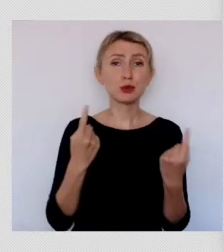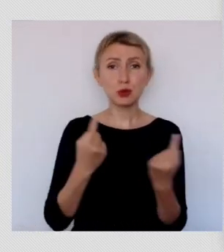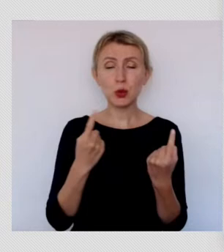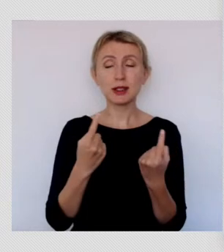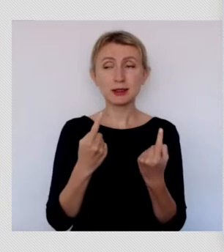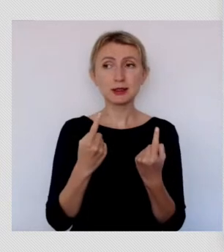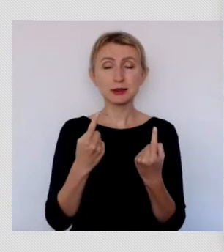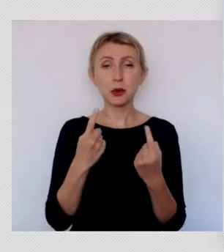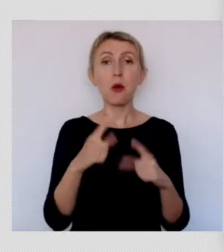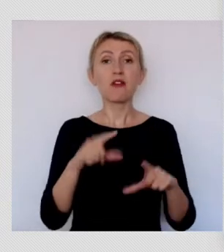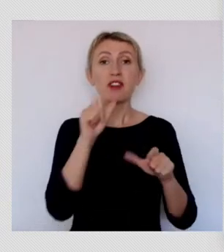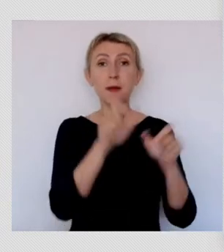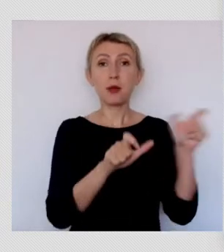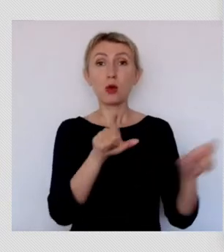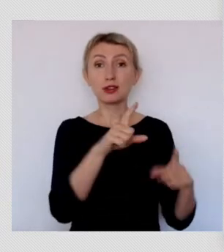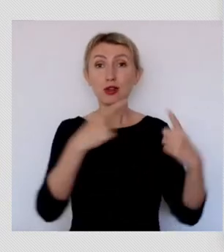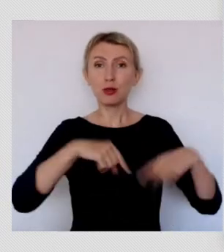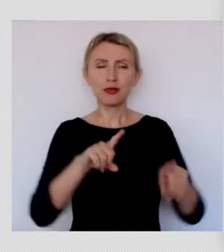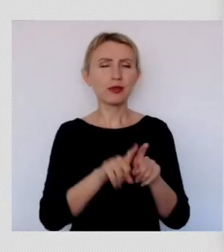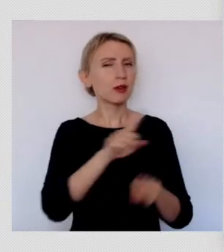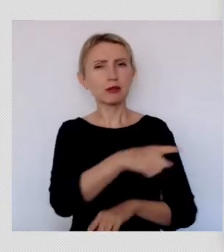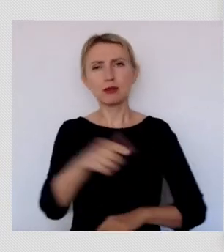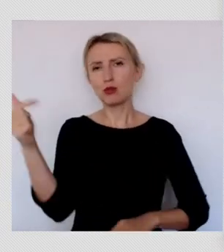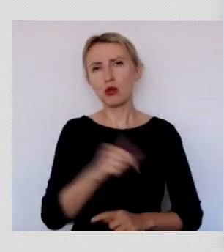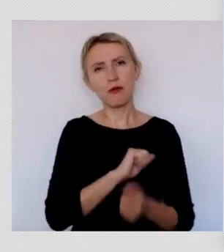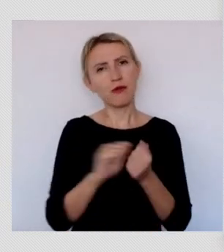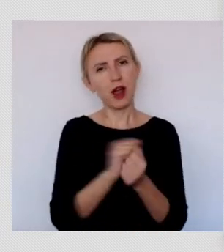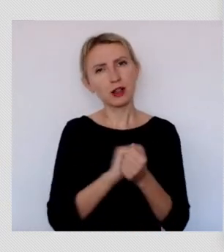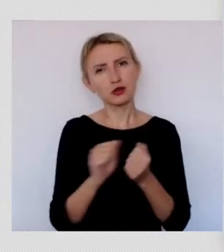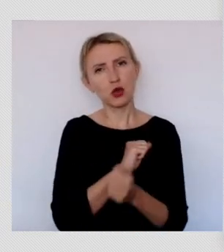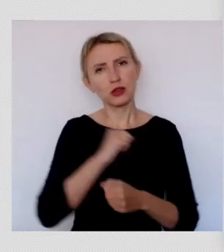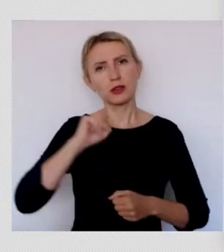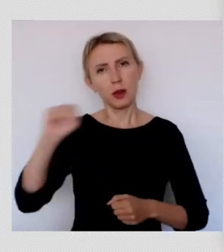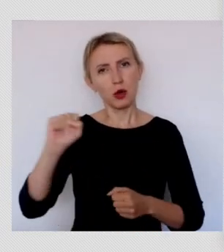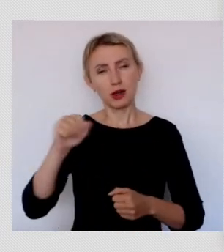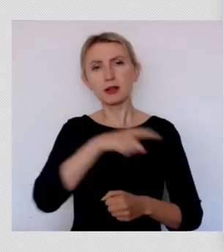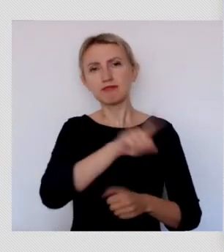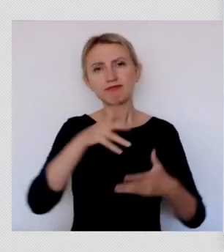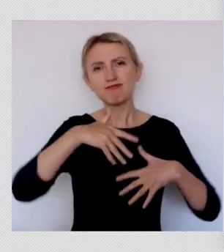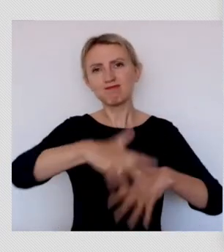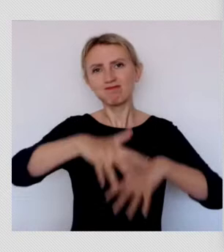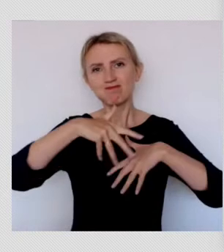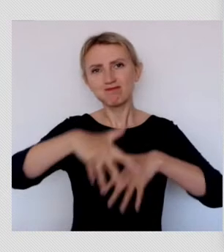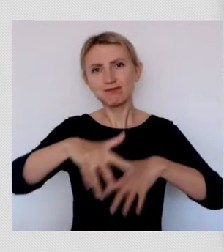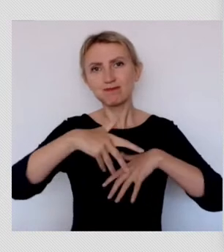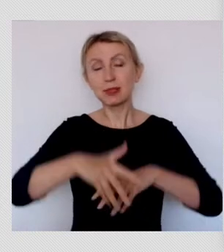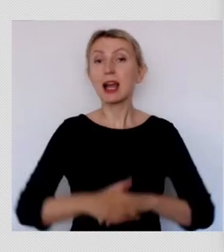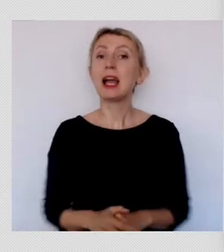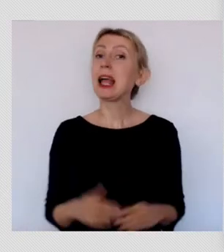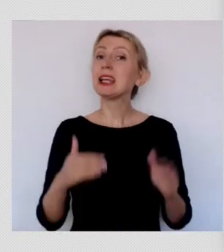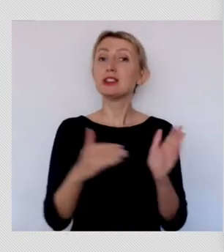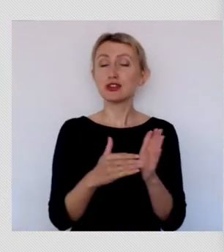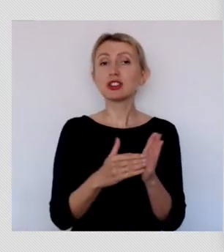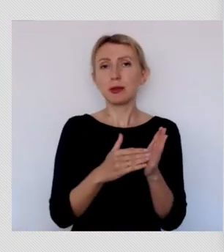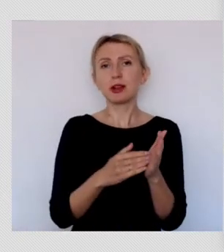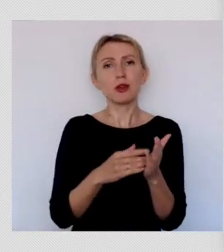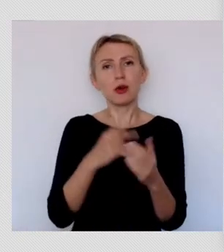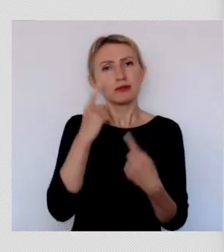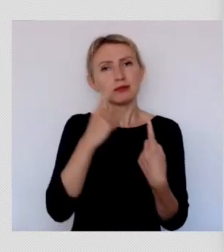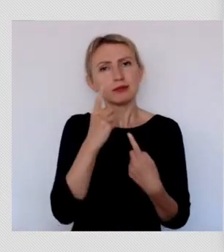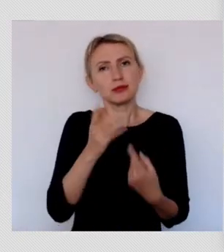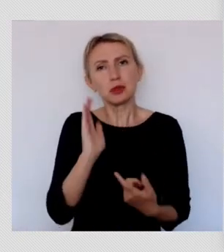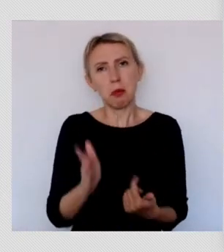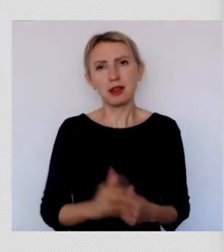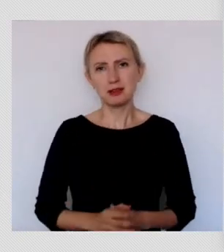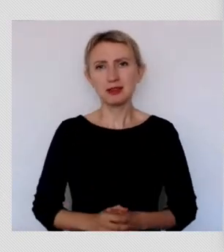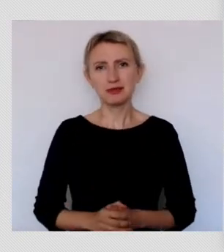to wyborcy, obywatele będą musieli walczyć o jakość demokracji na ulicy i trzeba ten scenariusz brać pod uwagę. Dlatego,